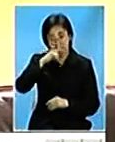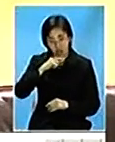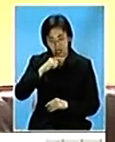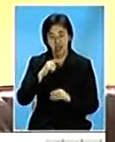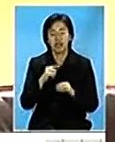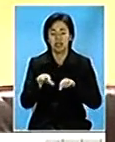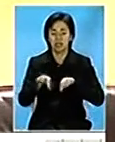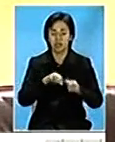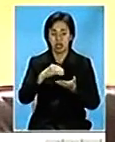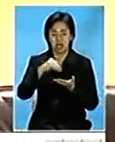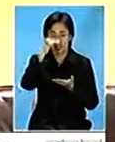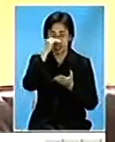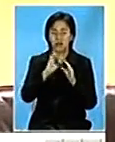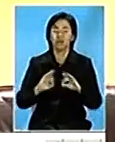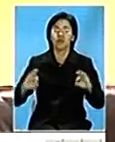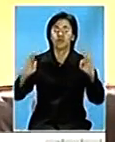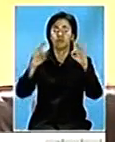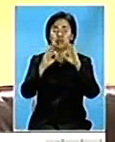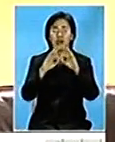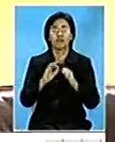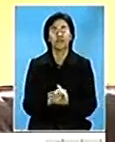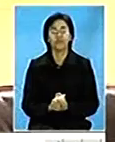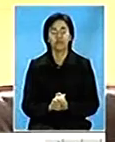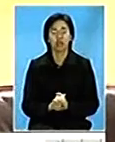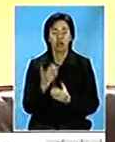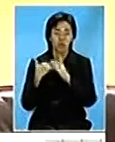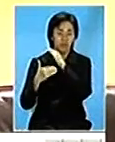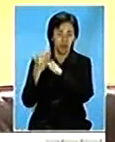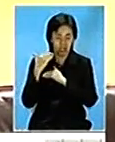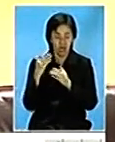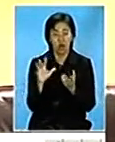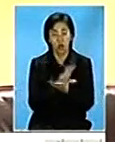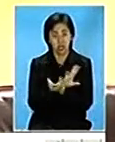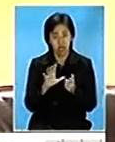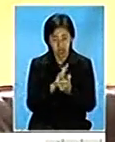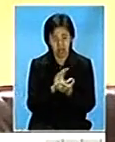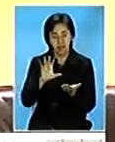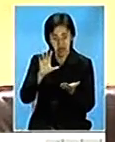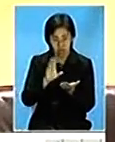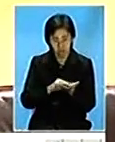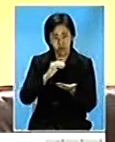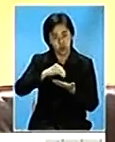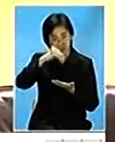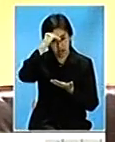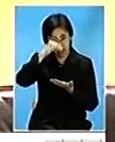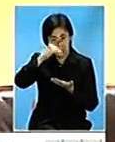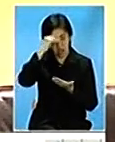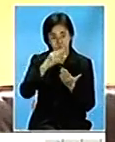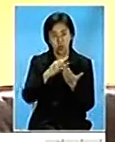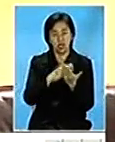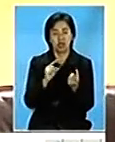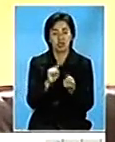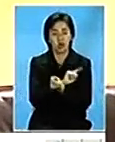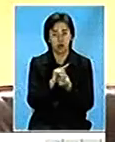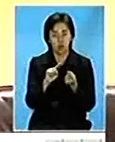ในการจัดการศึกษามาโดยตลอดประวัติศาสตร์และวัฒนธรรมจะปรากฏในสาระการเรียนรู้ในวิชาสังคมศึก